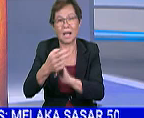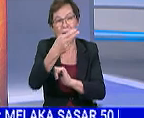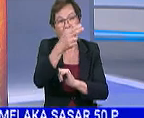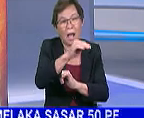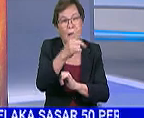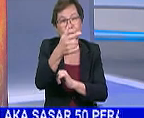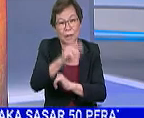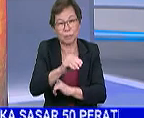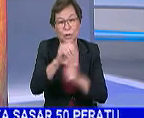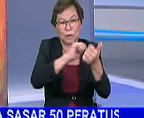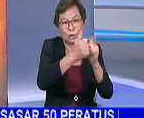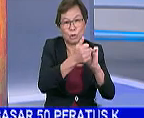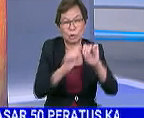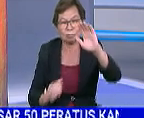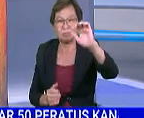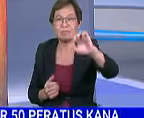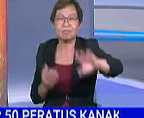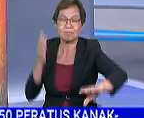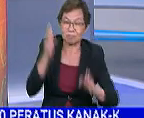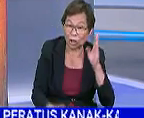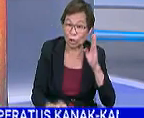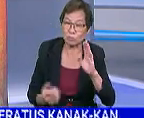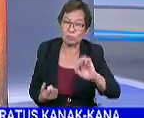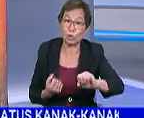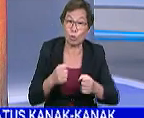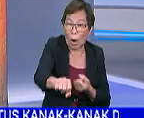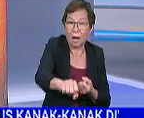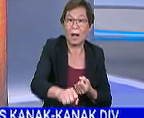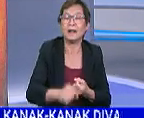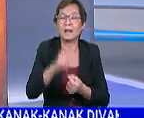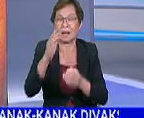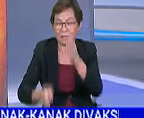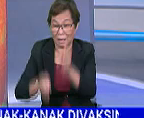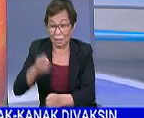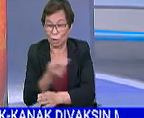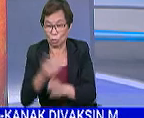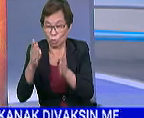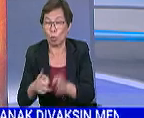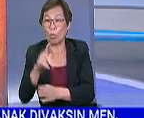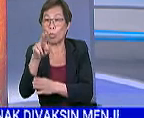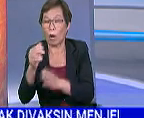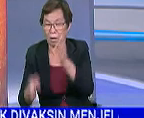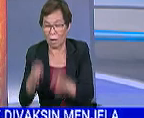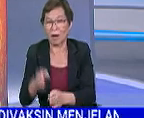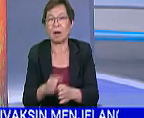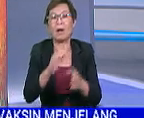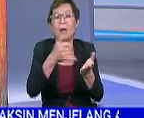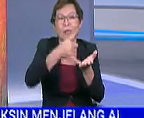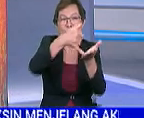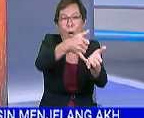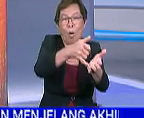Wahid Rinaldi dalam sukan teekwando dan Kun bagi sukan karate masing-masing dinobatkan sebagai olahragawan dan